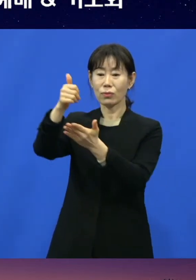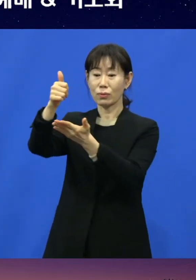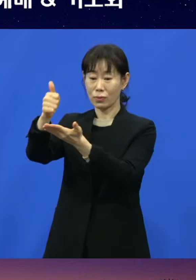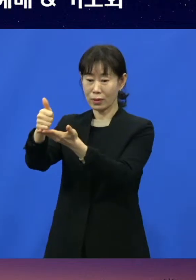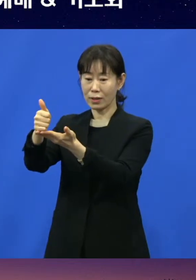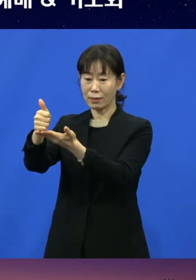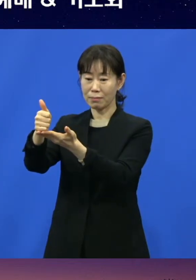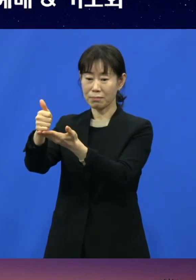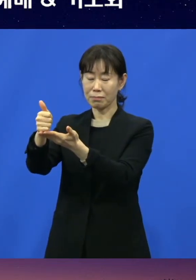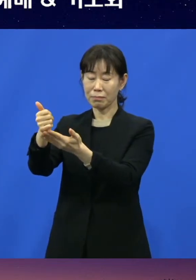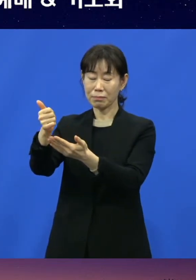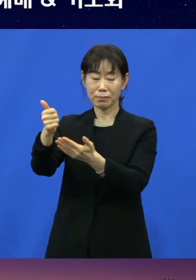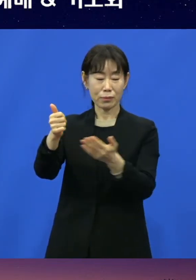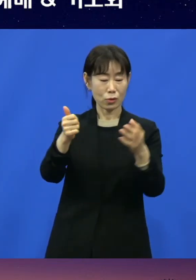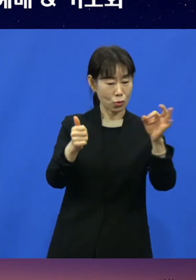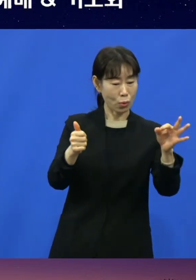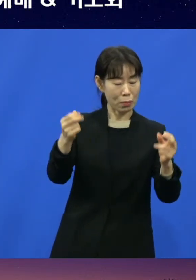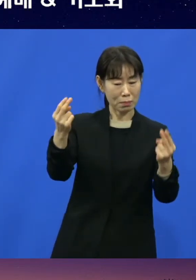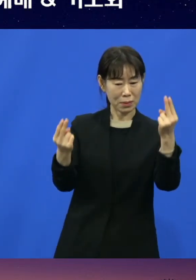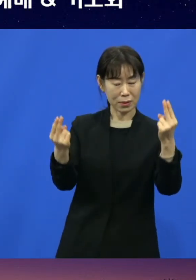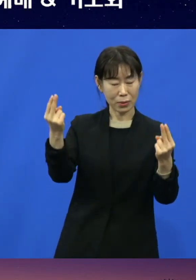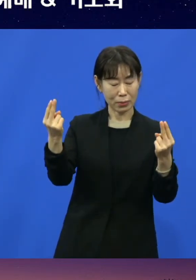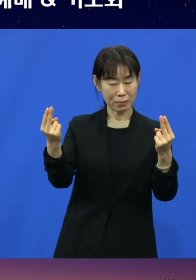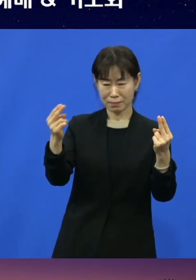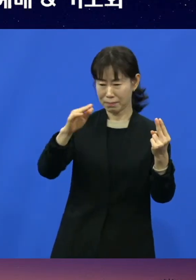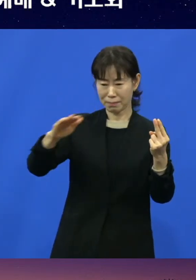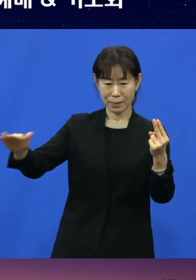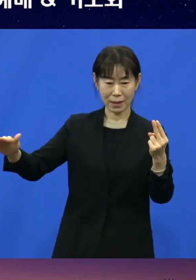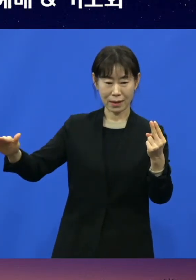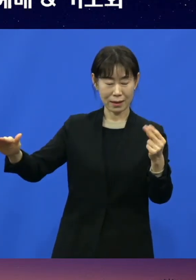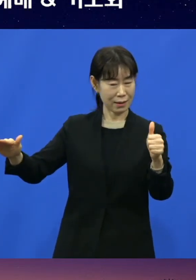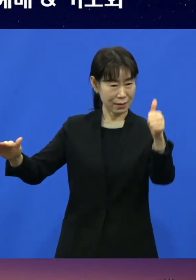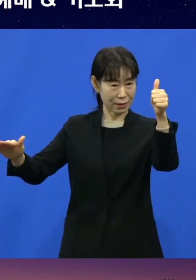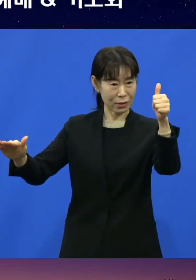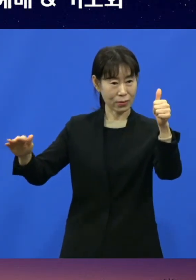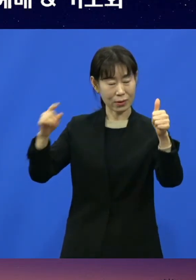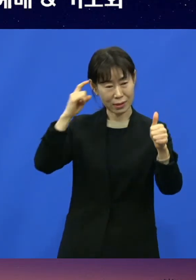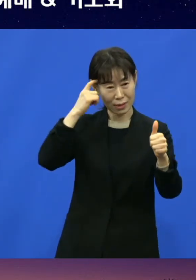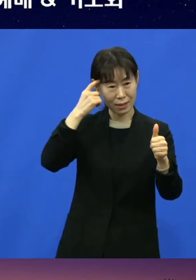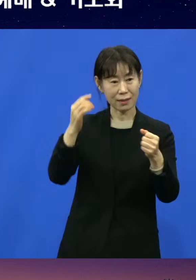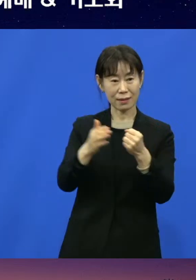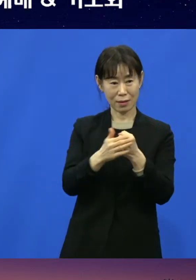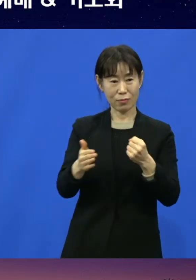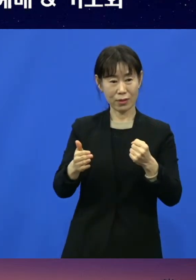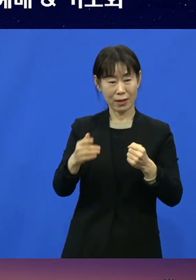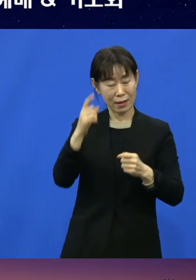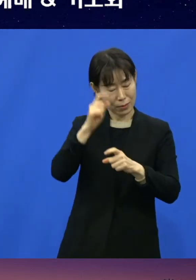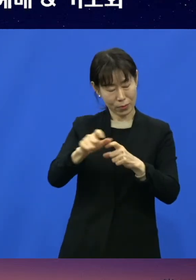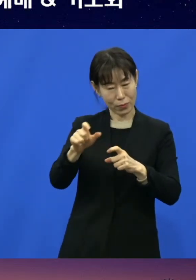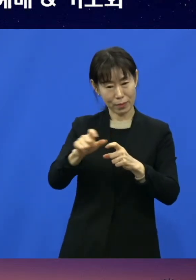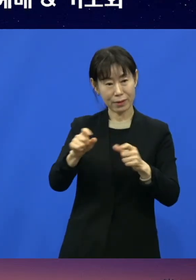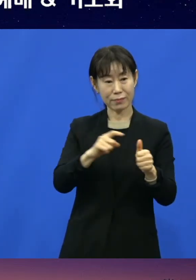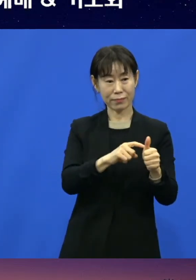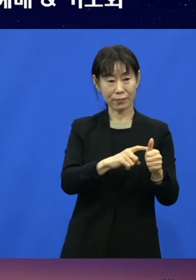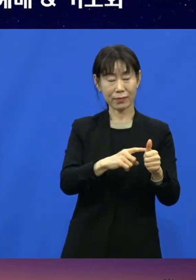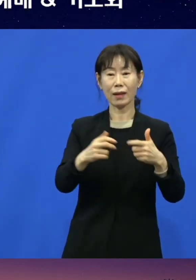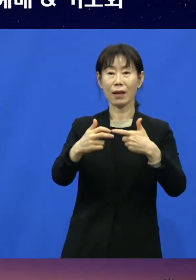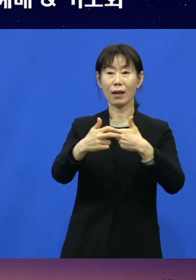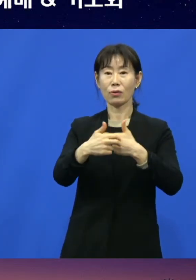사람입니다. 그런데 비교를 할 수 있는 또 다른 한 사람이 있습니다. 그 사람이 누구냐면 누가복음 19장에